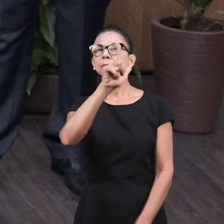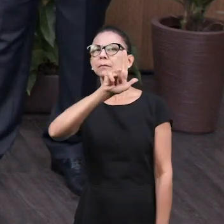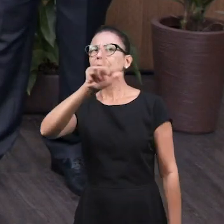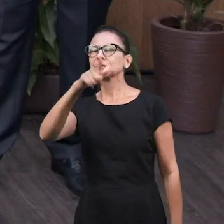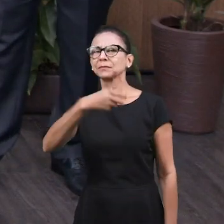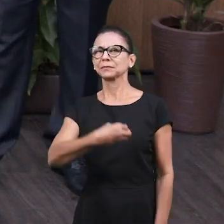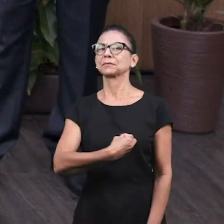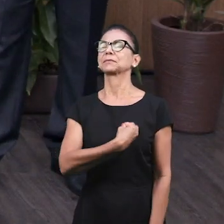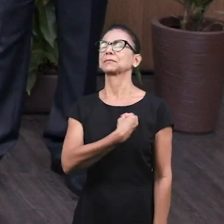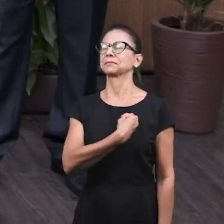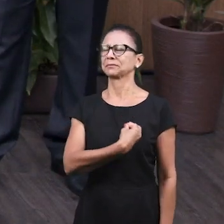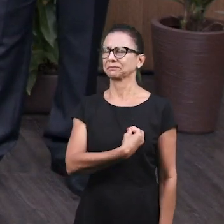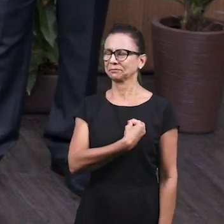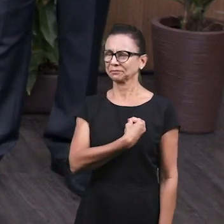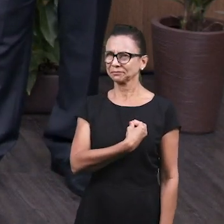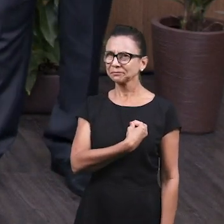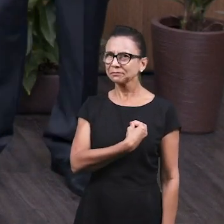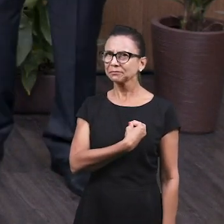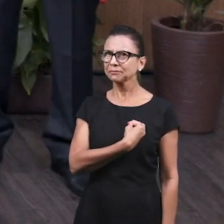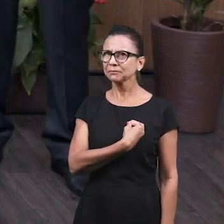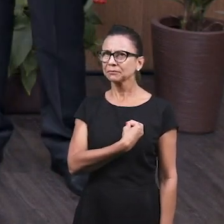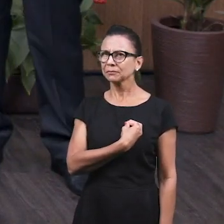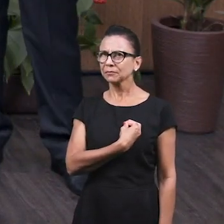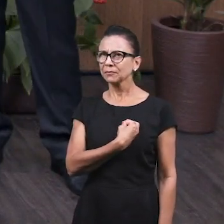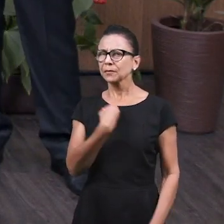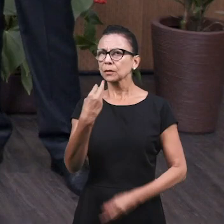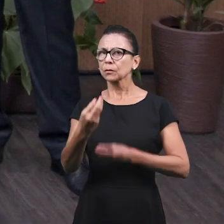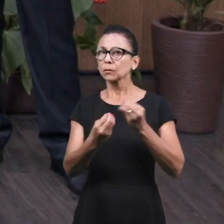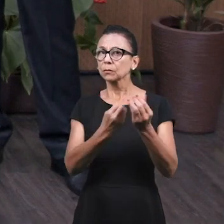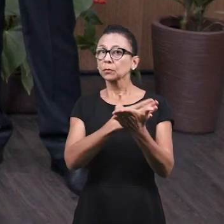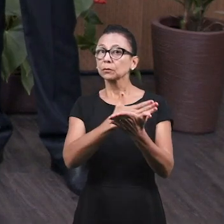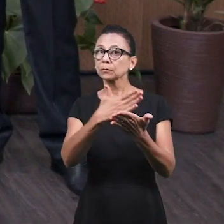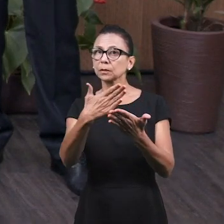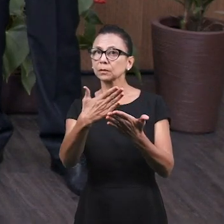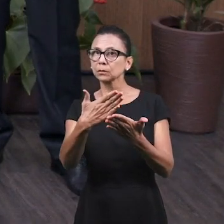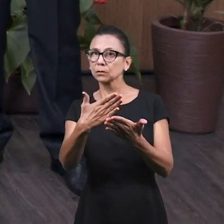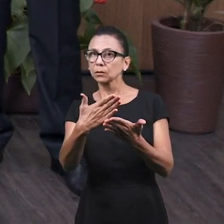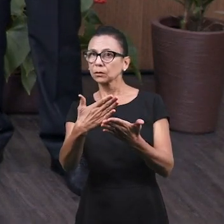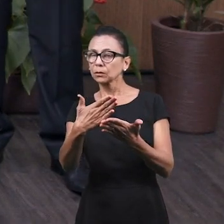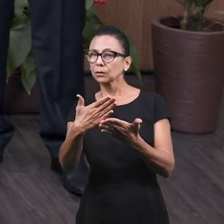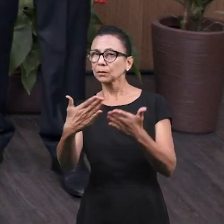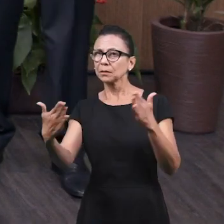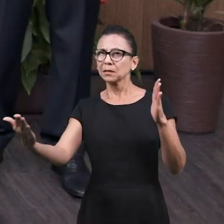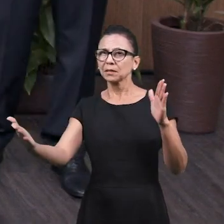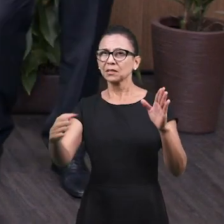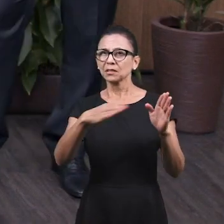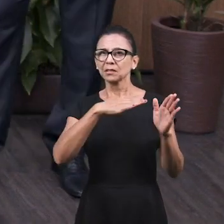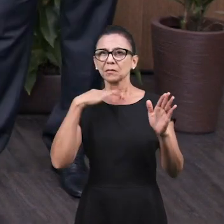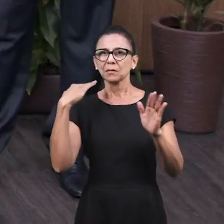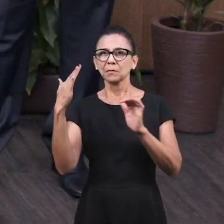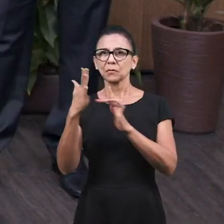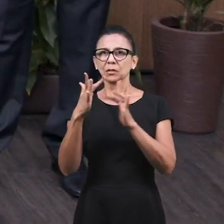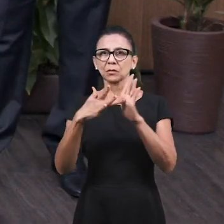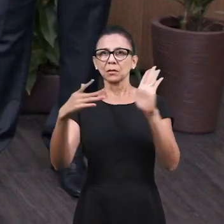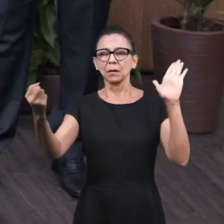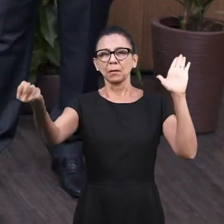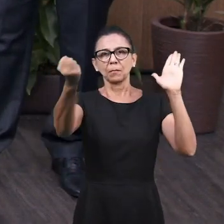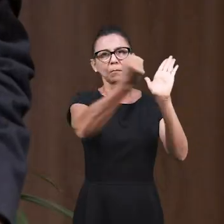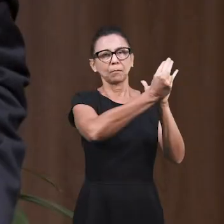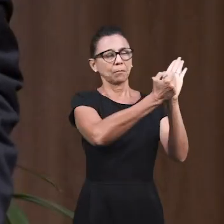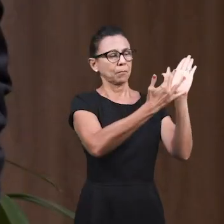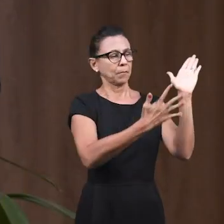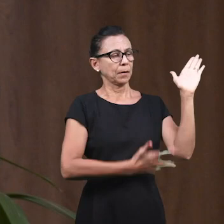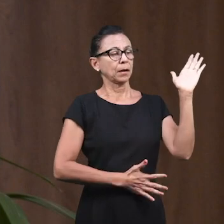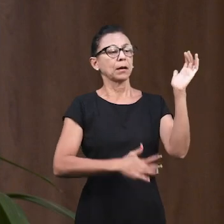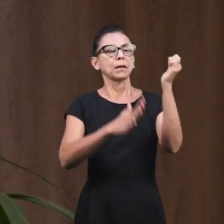приносит, предлагает нам другую жизнь, иную жизнь, которая началась с момента, когда Он